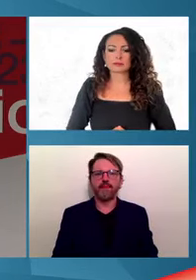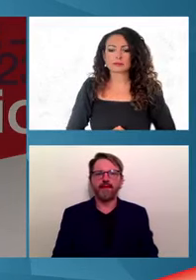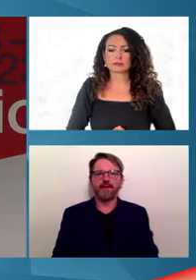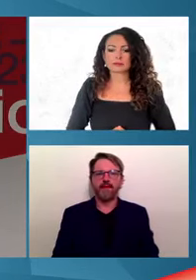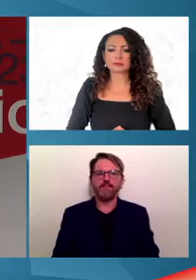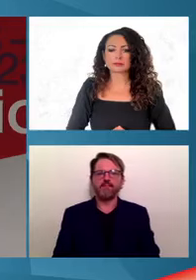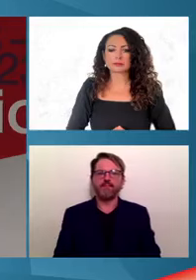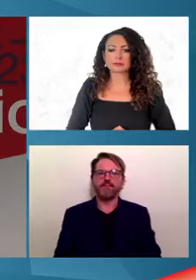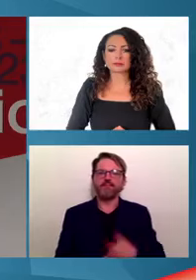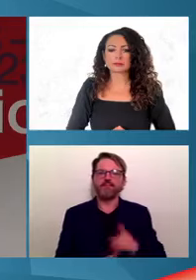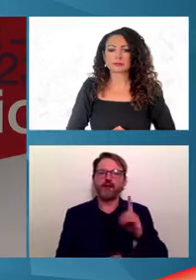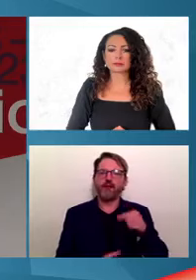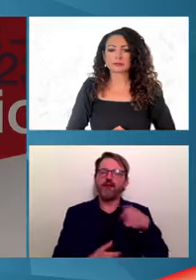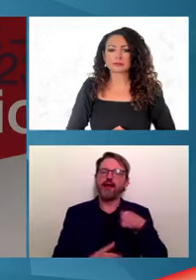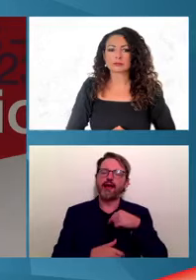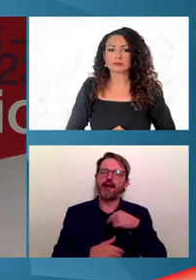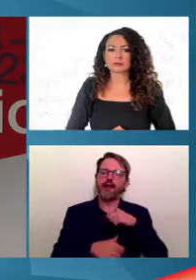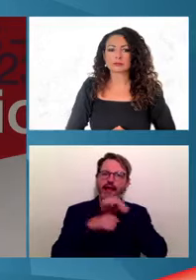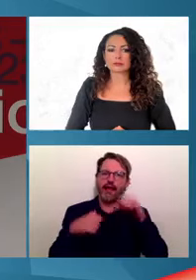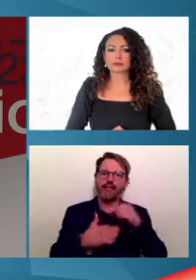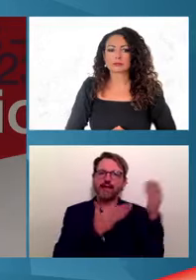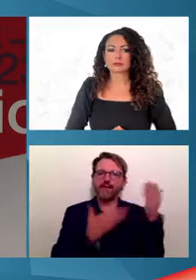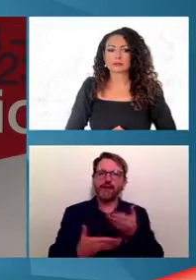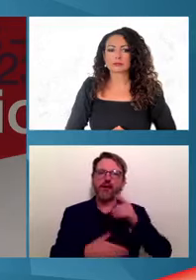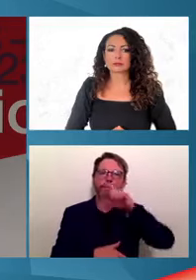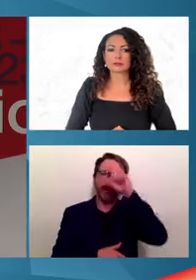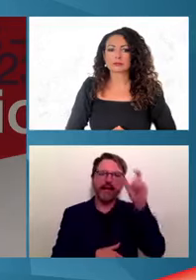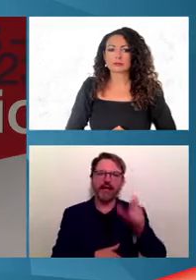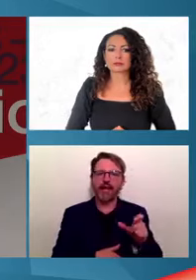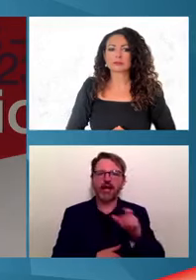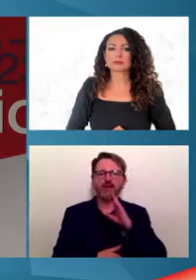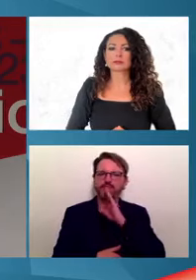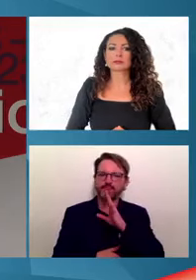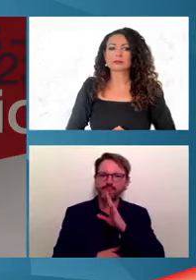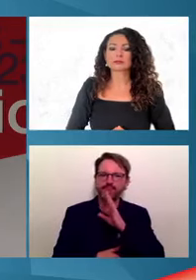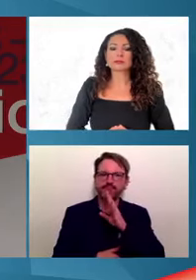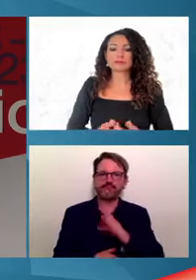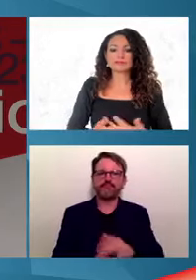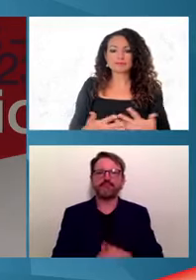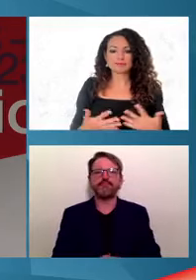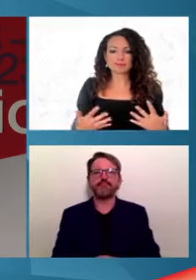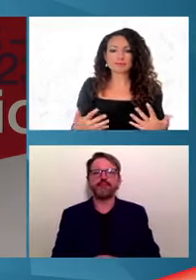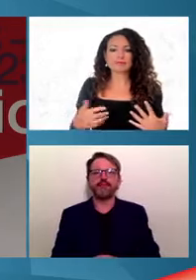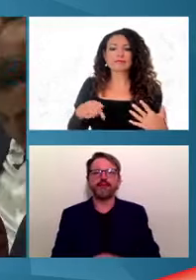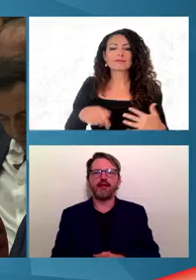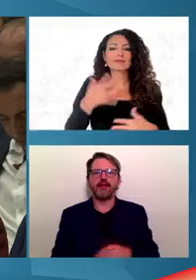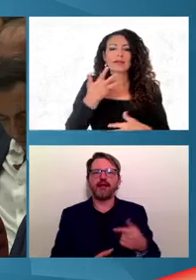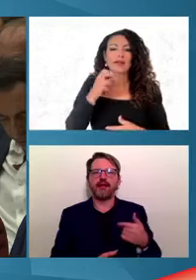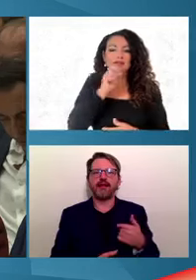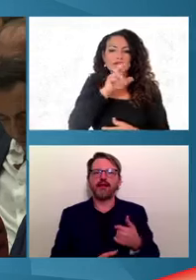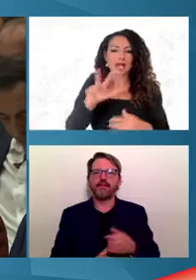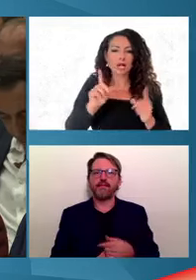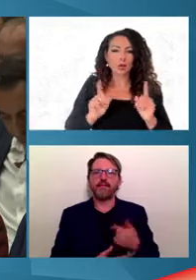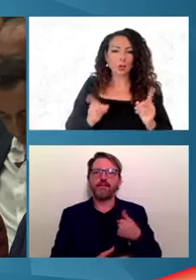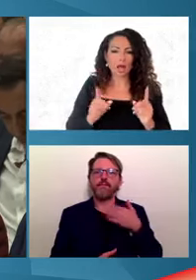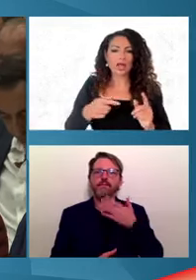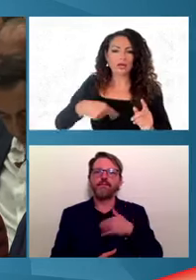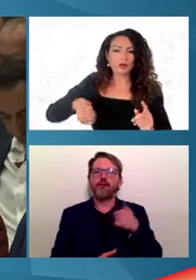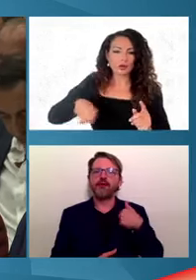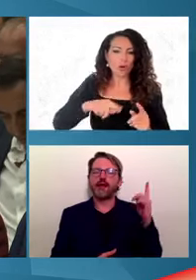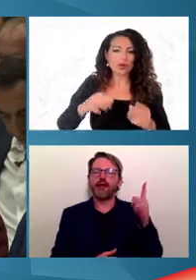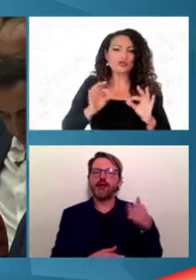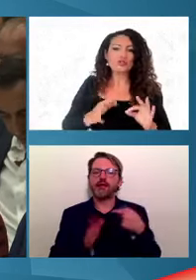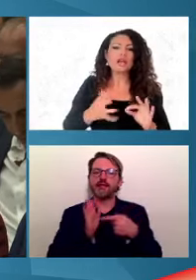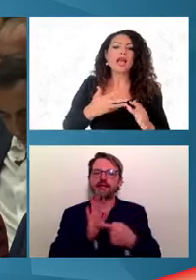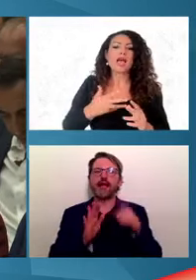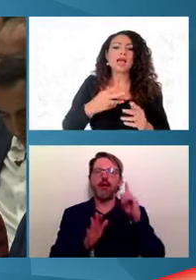2018-2023 e vorrei solo segnalare che appunto visto che abbiamo previsto un servizio di traduzione simultanea